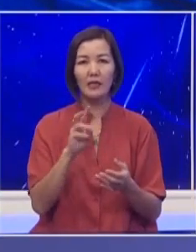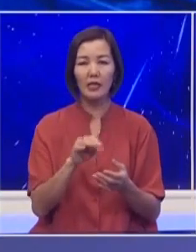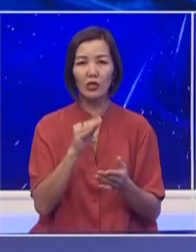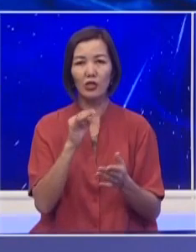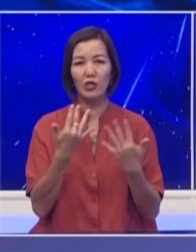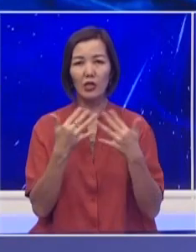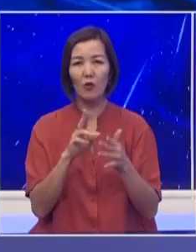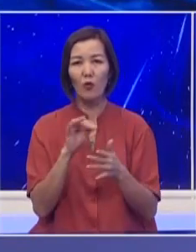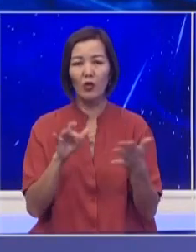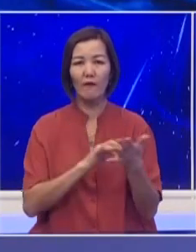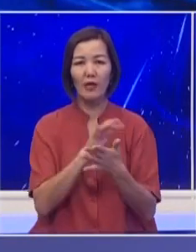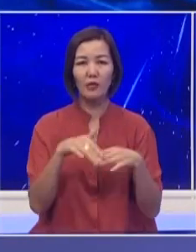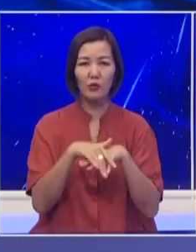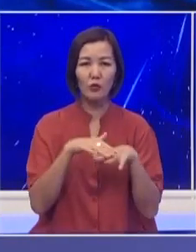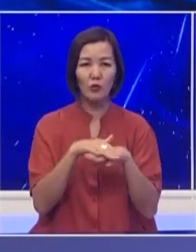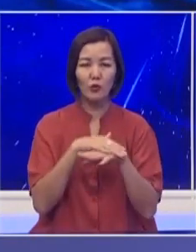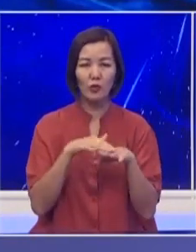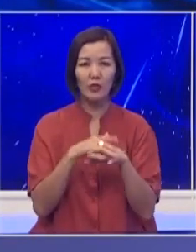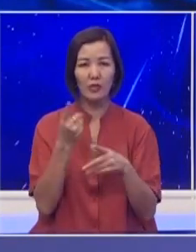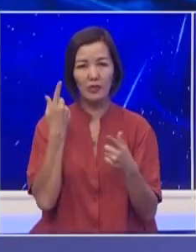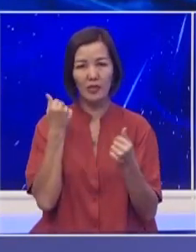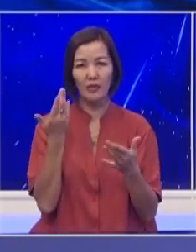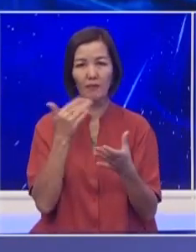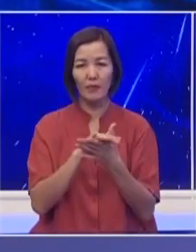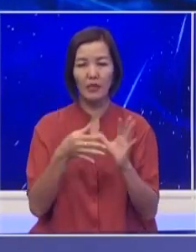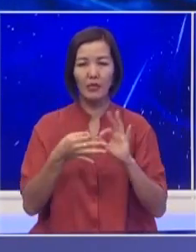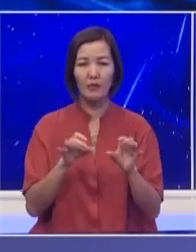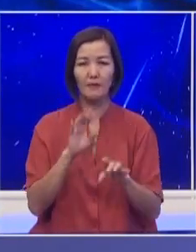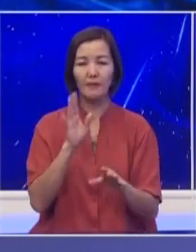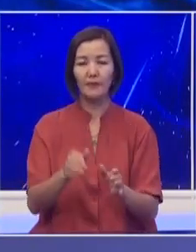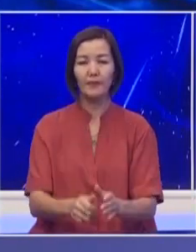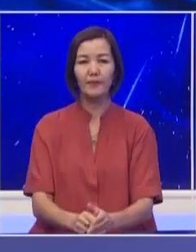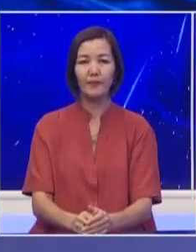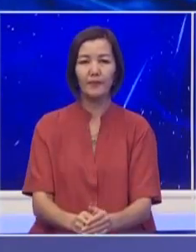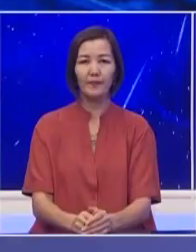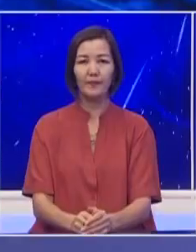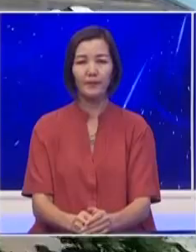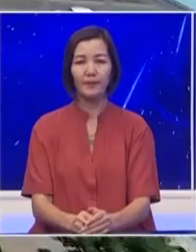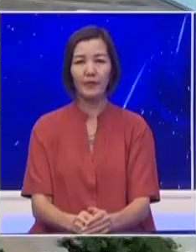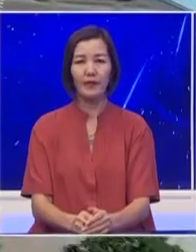мен Қонаев қаласының тұрғындары арасында танымалды. Толығырақ тілші сюжетінде.